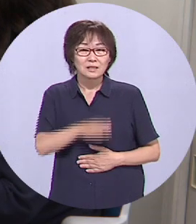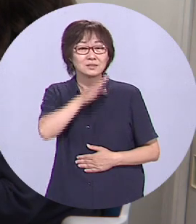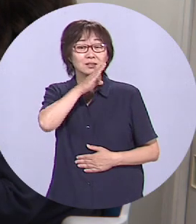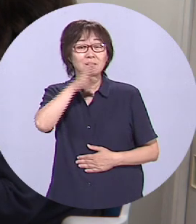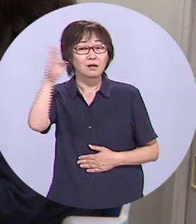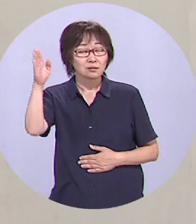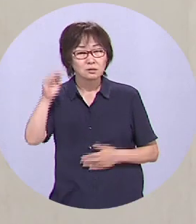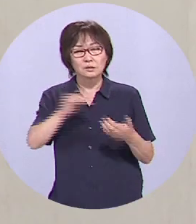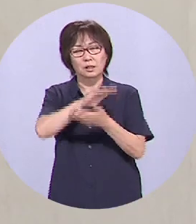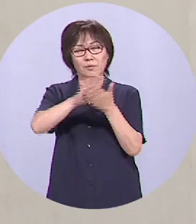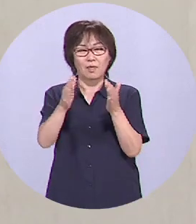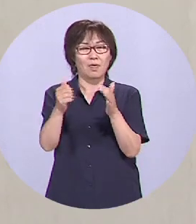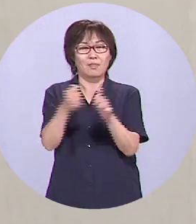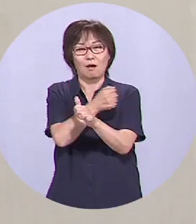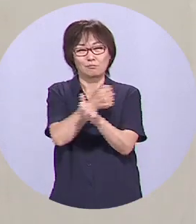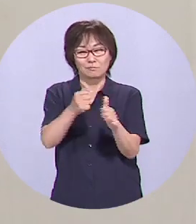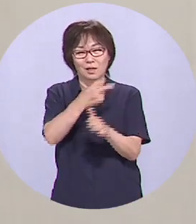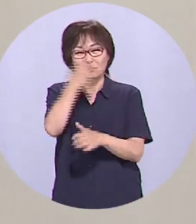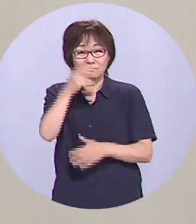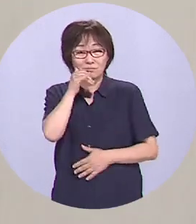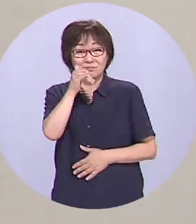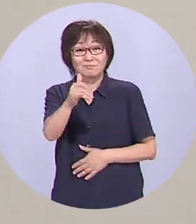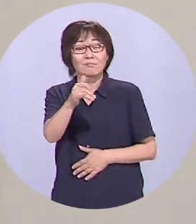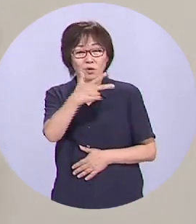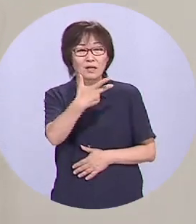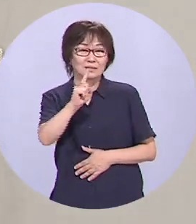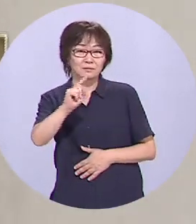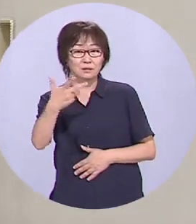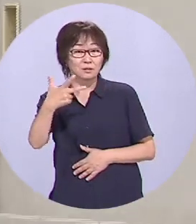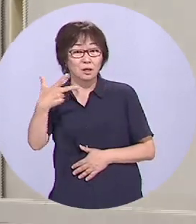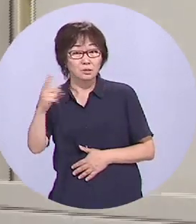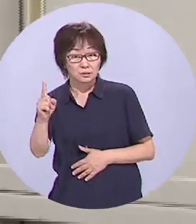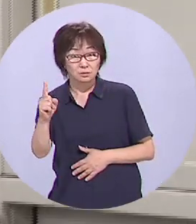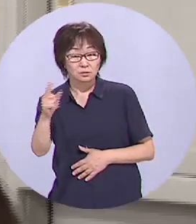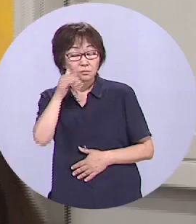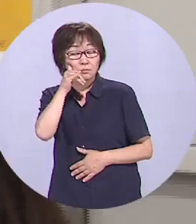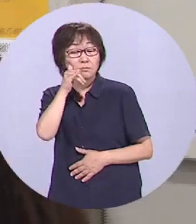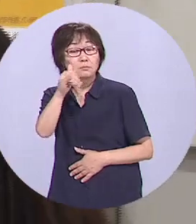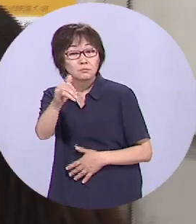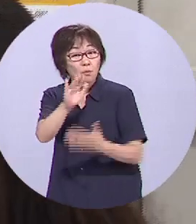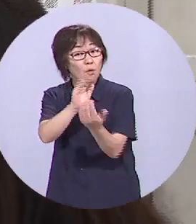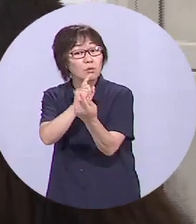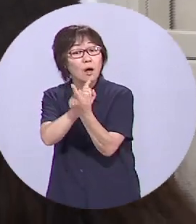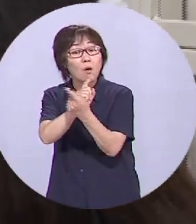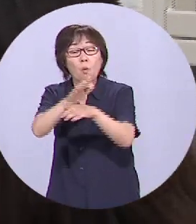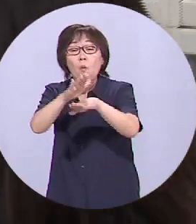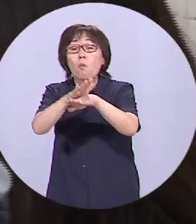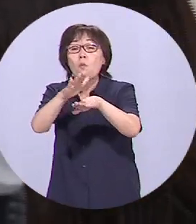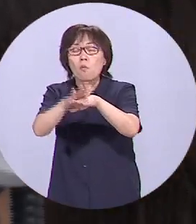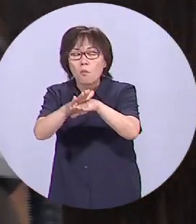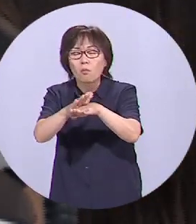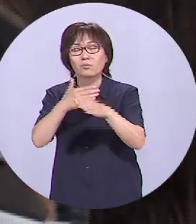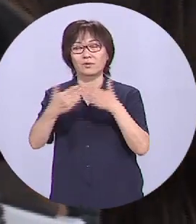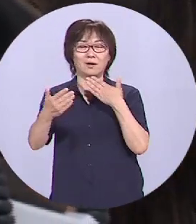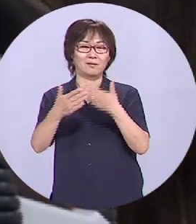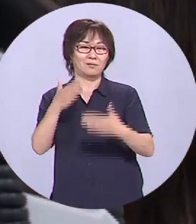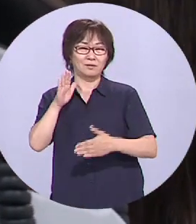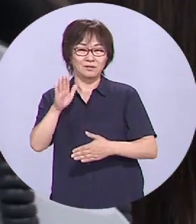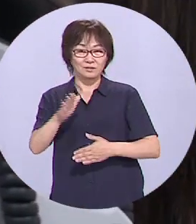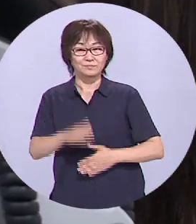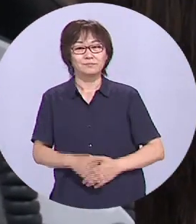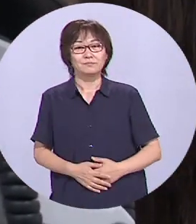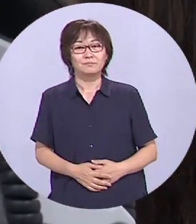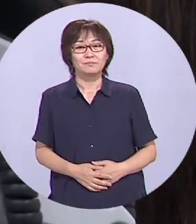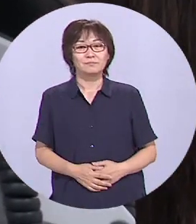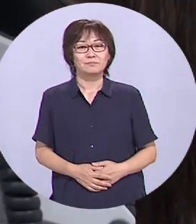際に埼玉県虐待通報ダイヤルシャープ7171をかけるとどのように対応してくれるのかを特別に体験させてもらいました